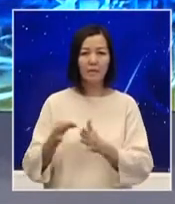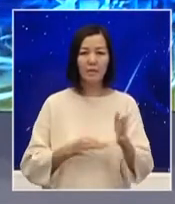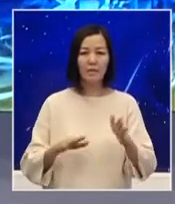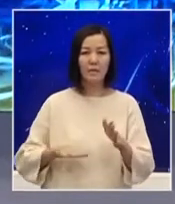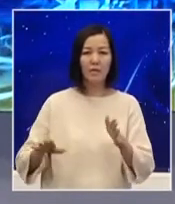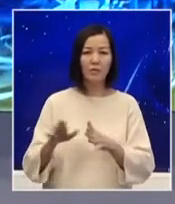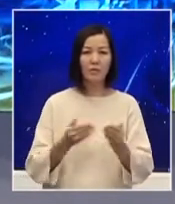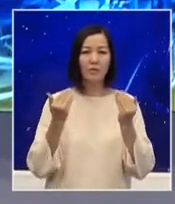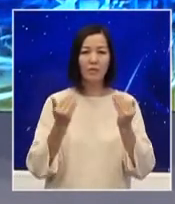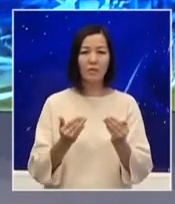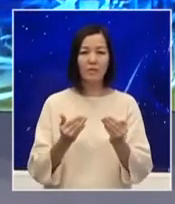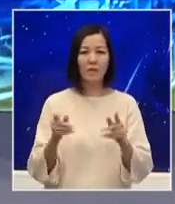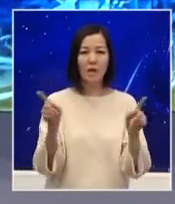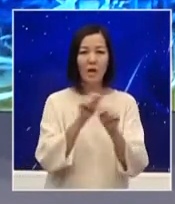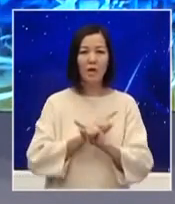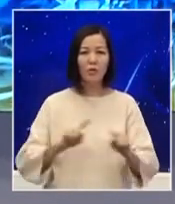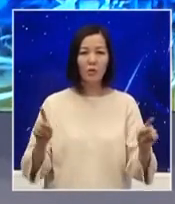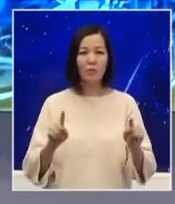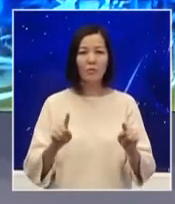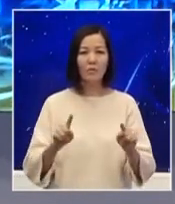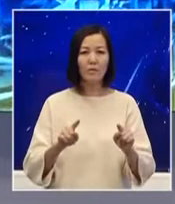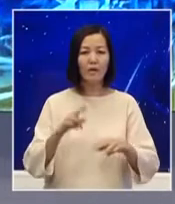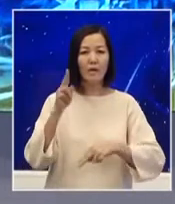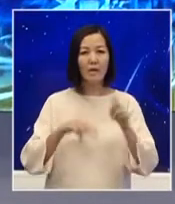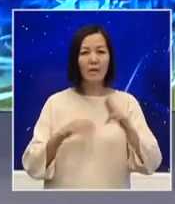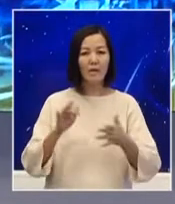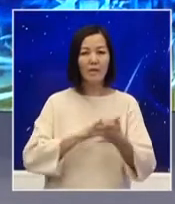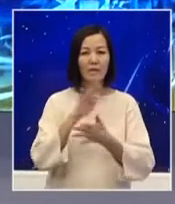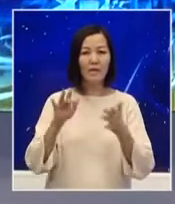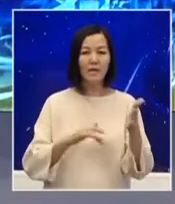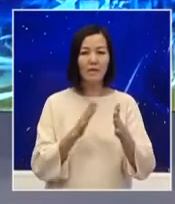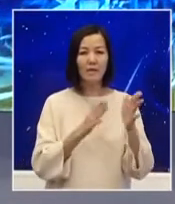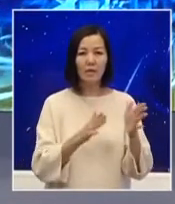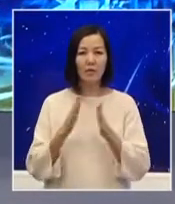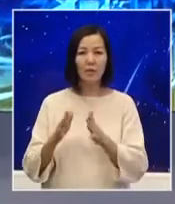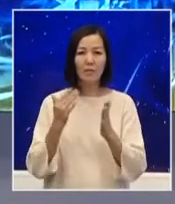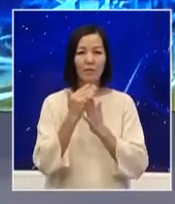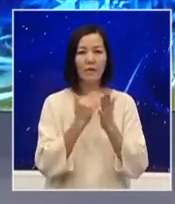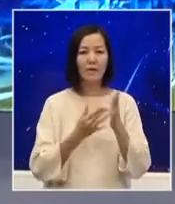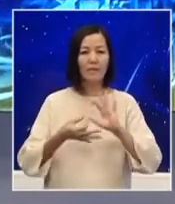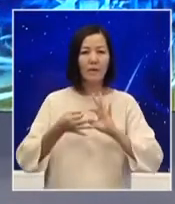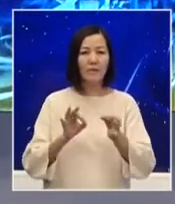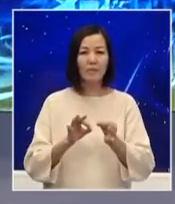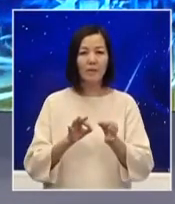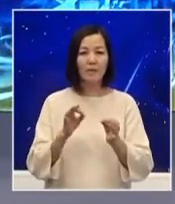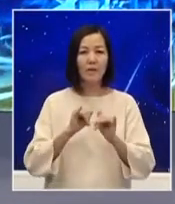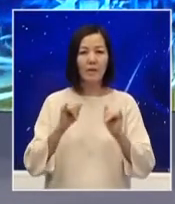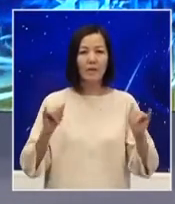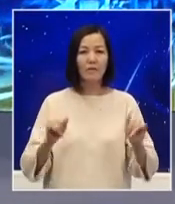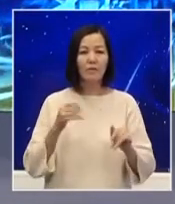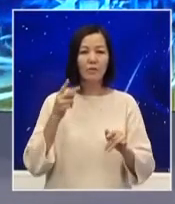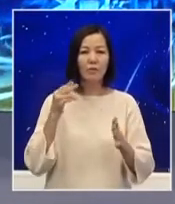и территорий, расположенных в зоне особого градостроительного регулирования. В программах расписано развитие региона до